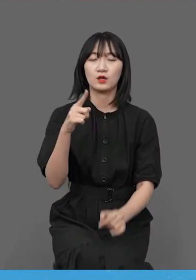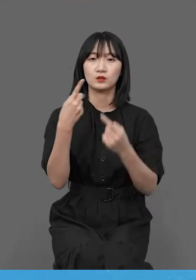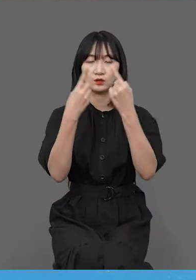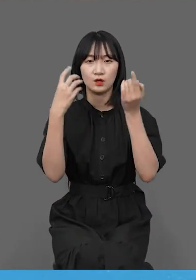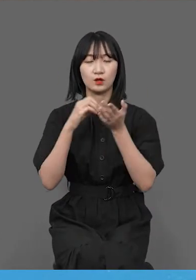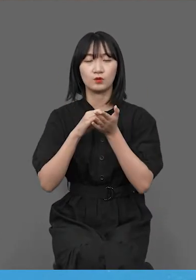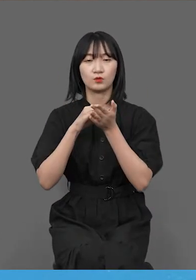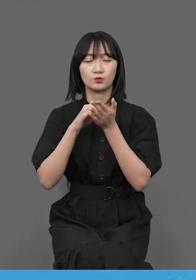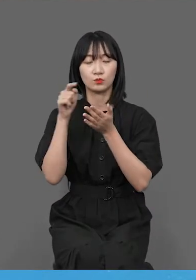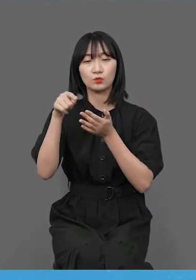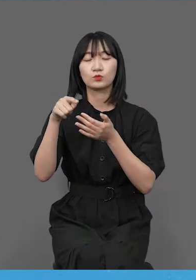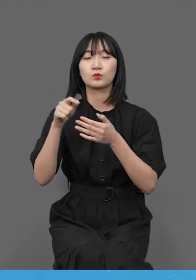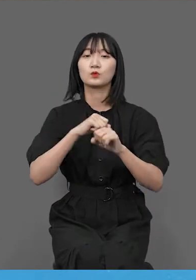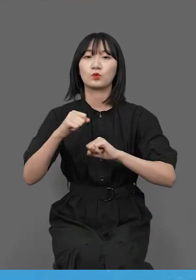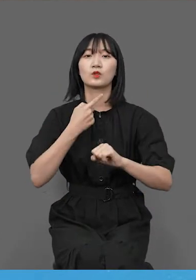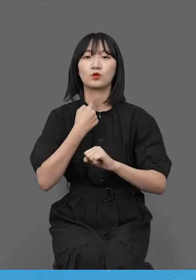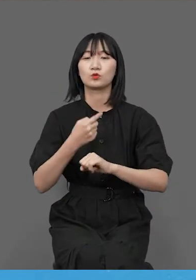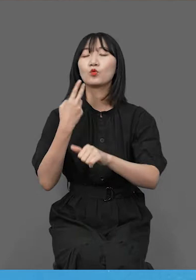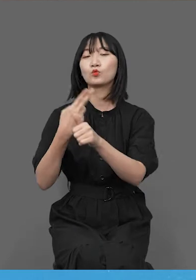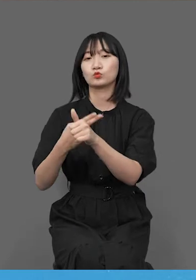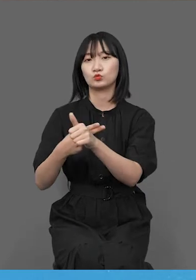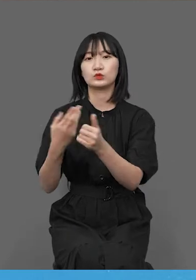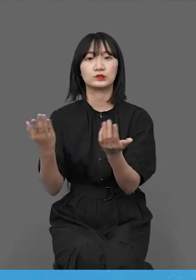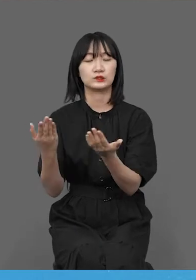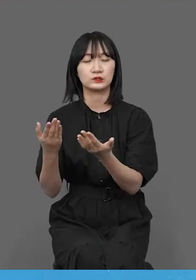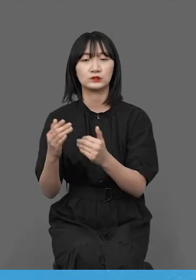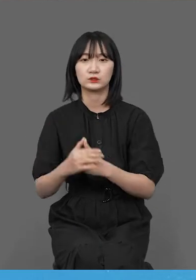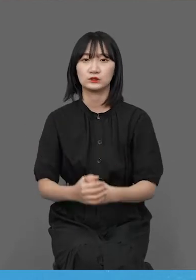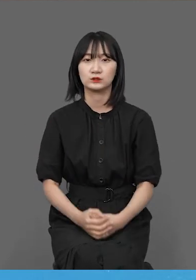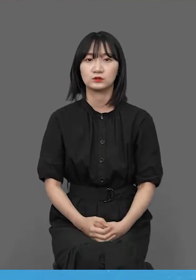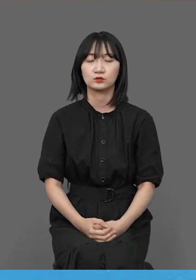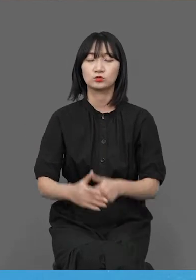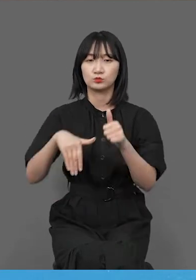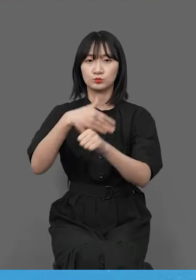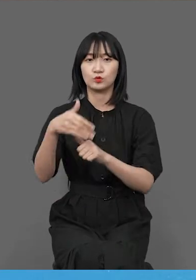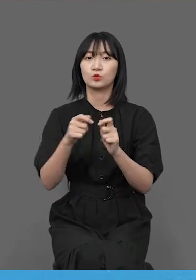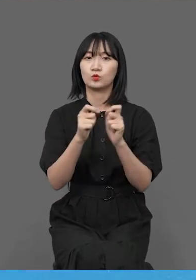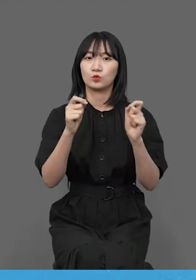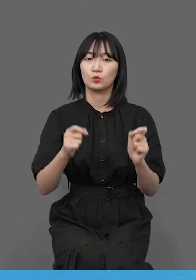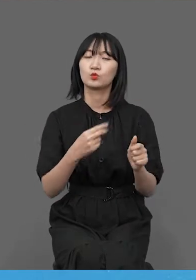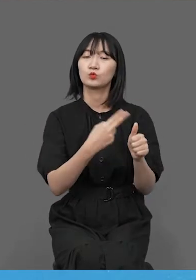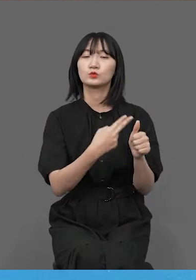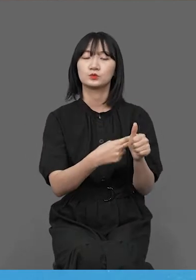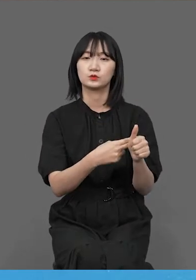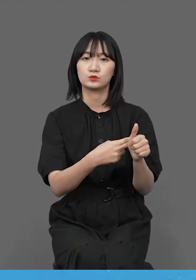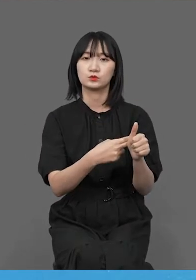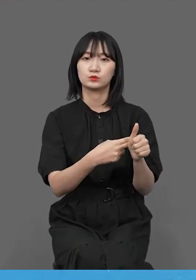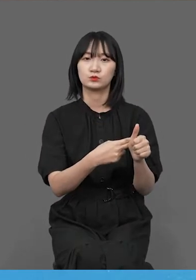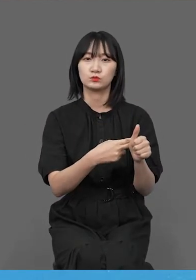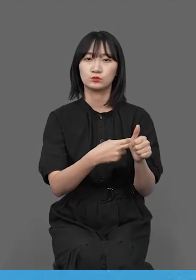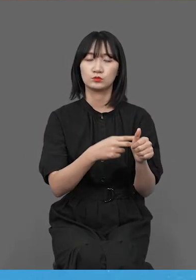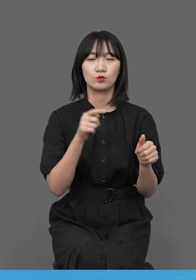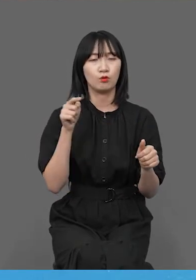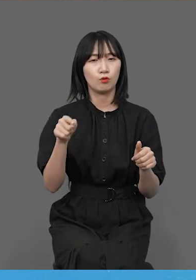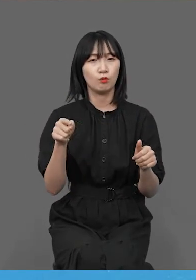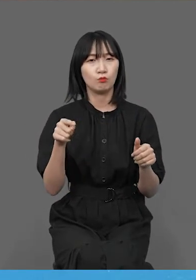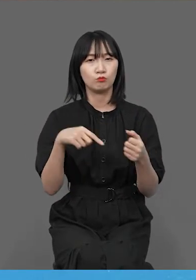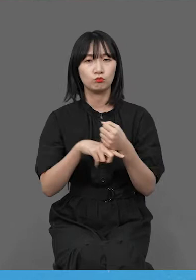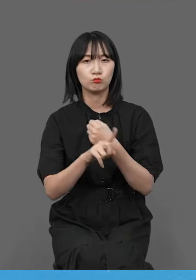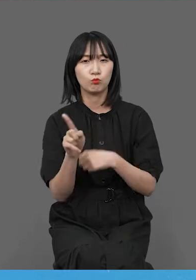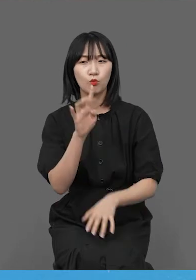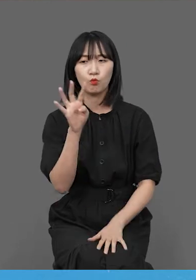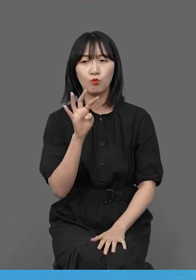대학의 교수였거든요. 근데 그 주변 동료 교수님들이 거기 무슨